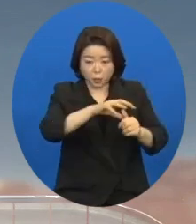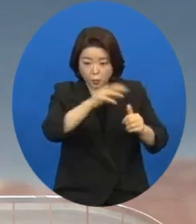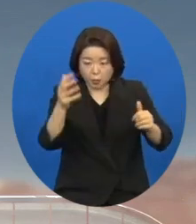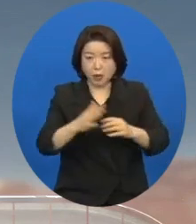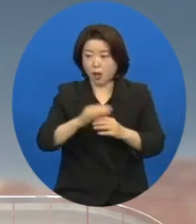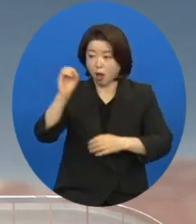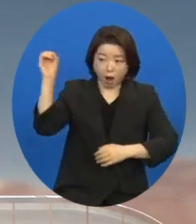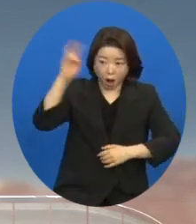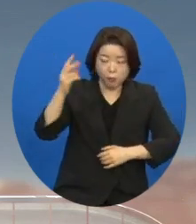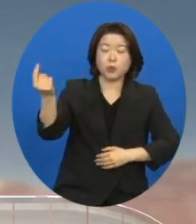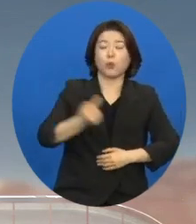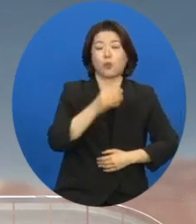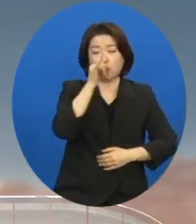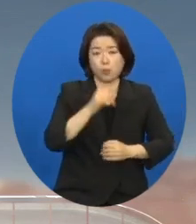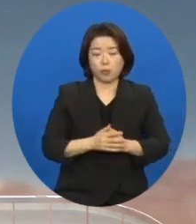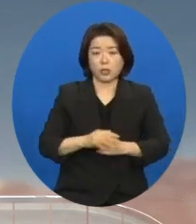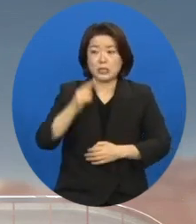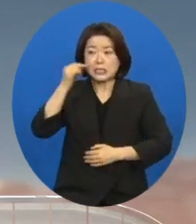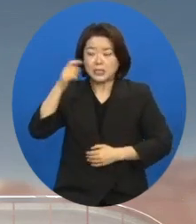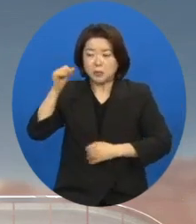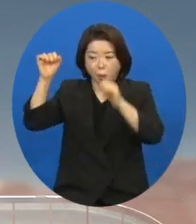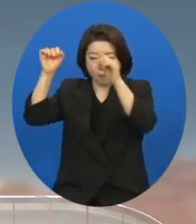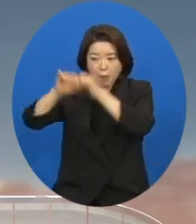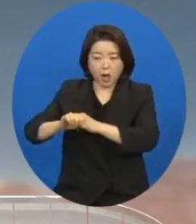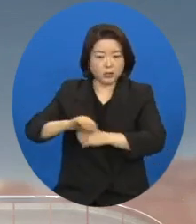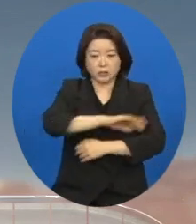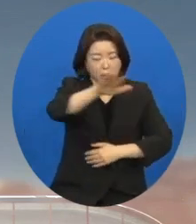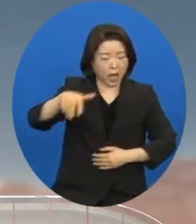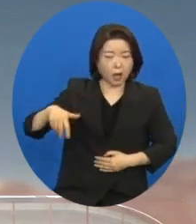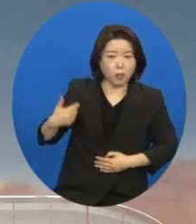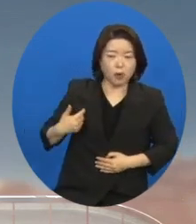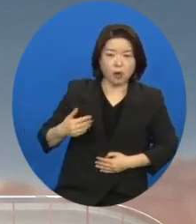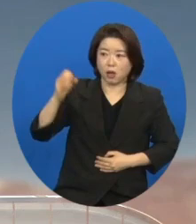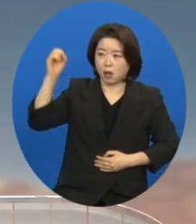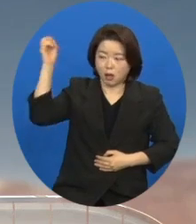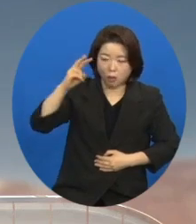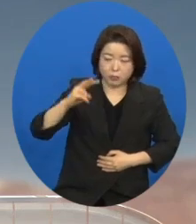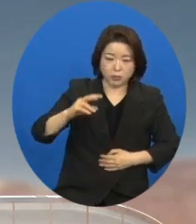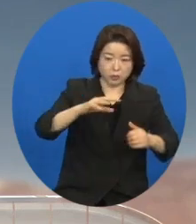사람들은요, 일제가 망할 줄 몰랐어요. 일본이 망할 줄 몰랐다고. 갑자기 해방이 찾아온 거예요.